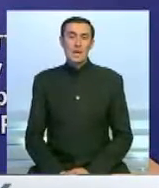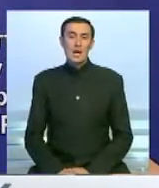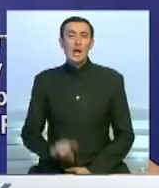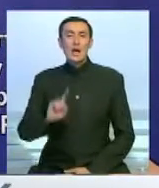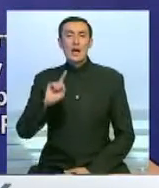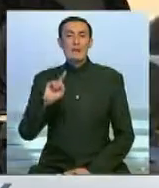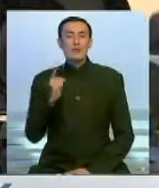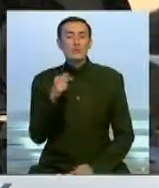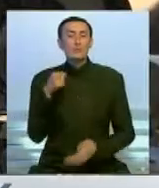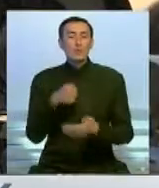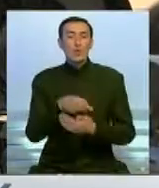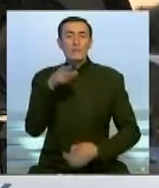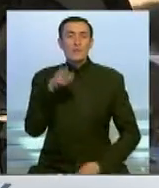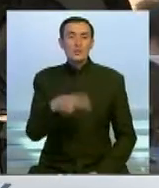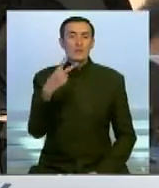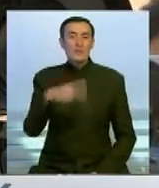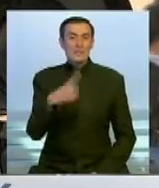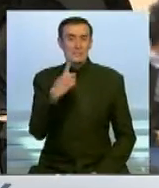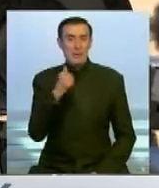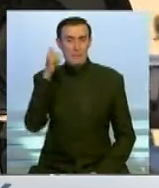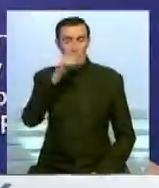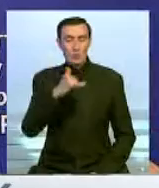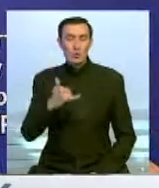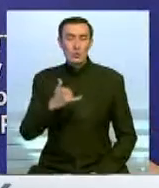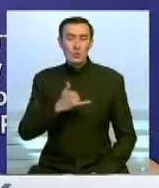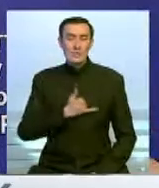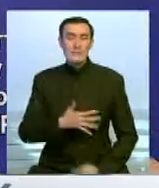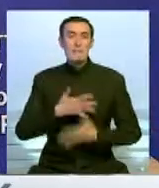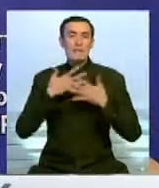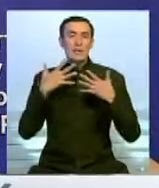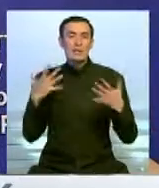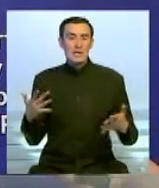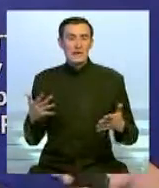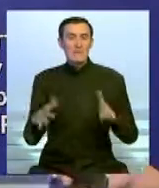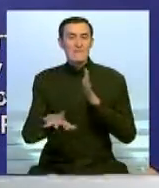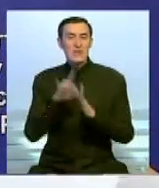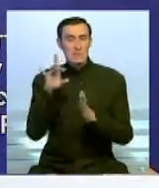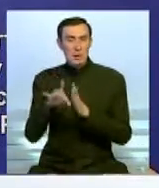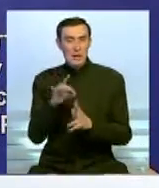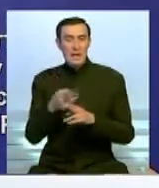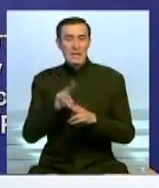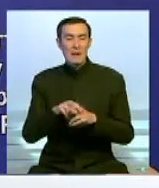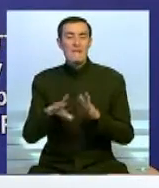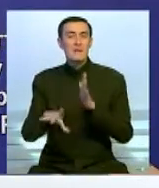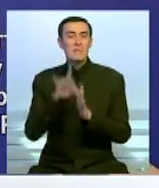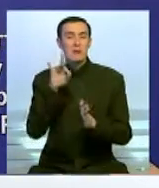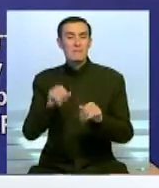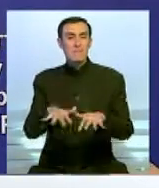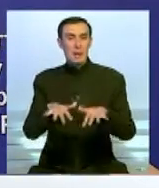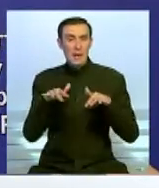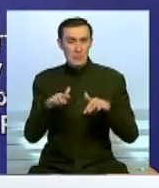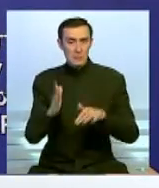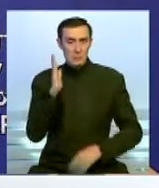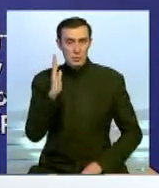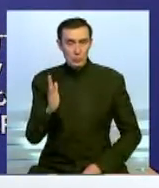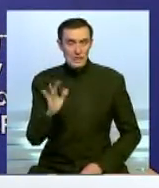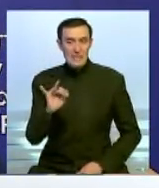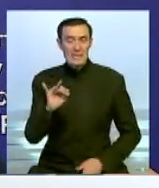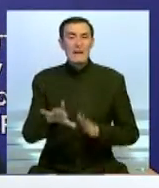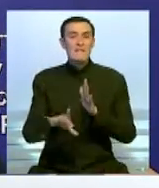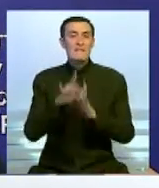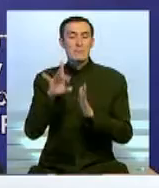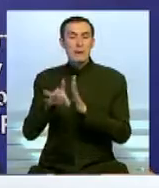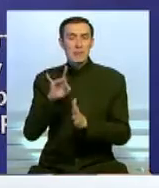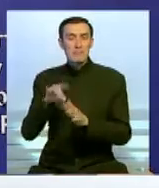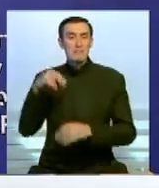Почему я говорю до 2021 года? У нас большие страновые выборы. Это выборы в парламент и выборы президента как